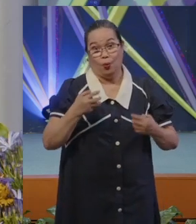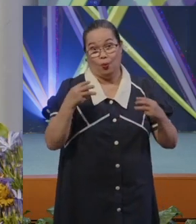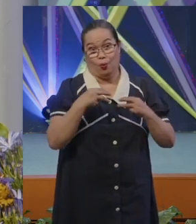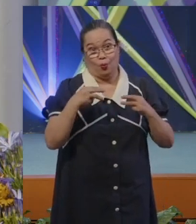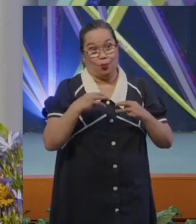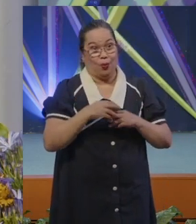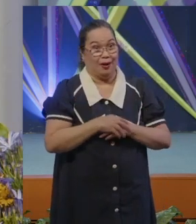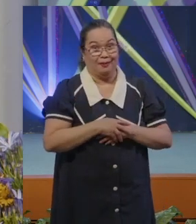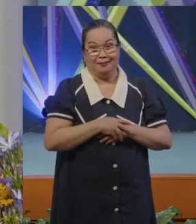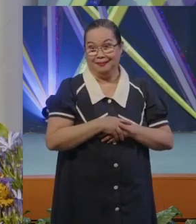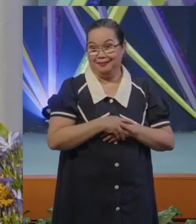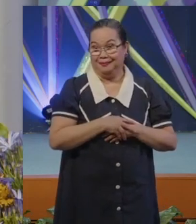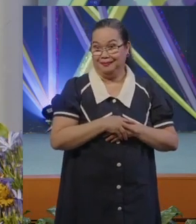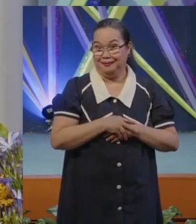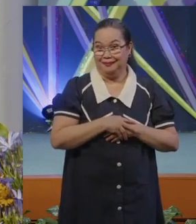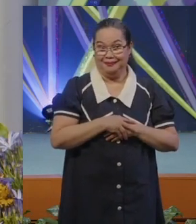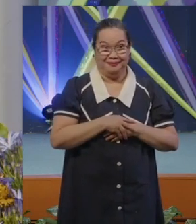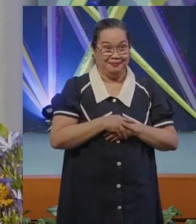talunin ang kalaban.